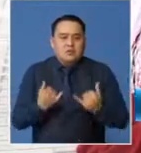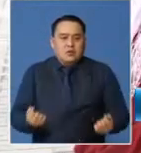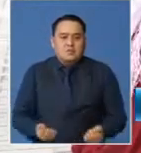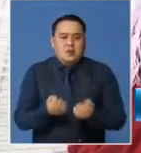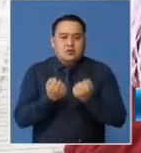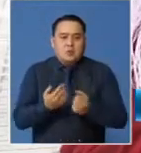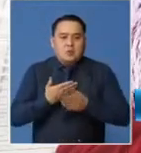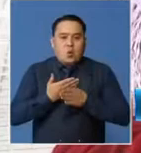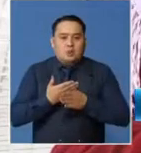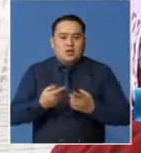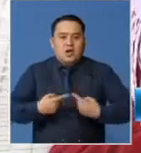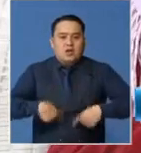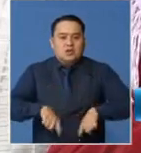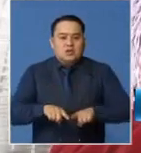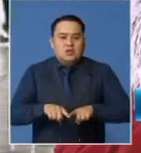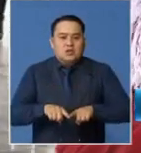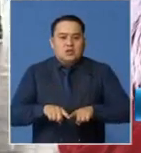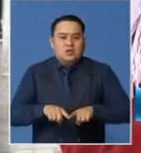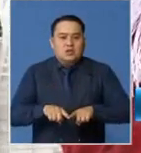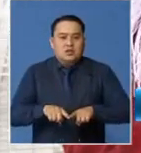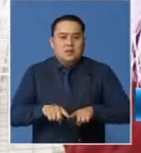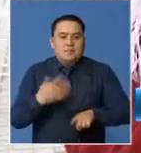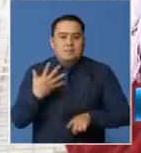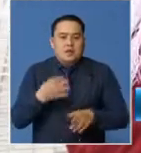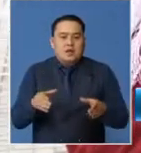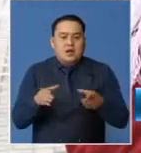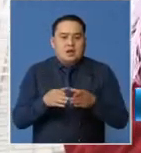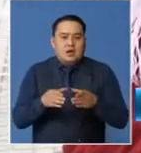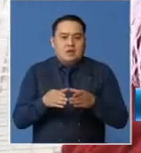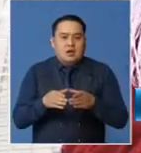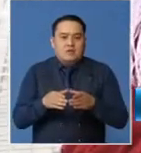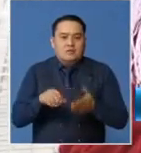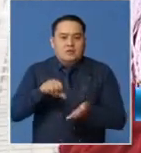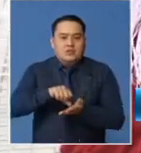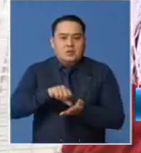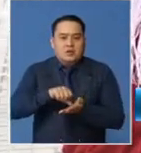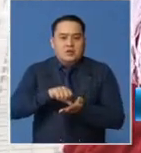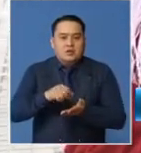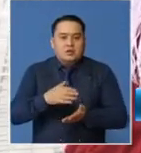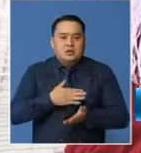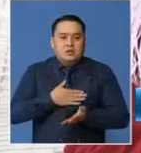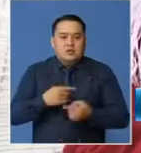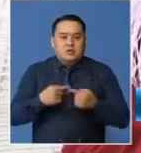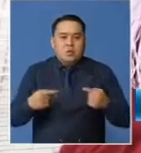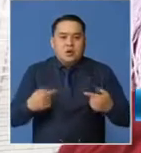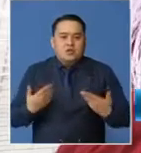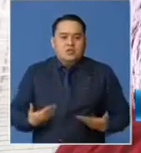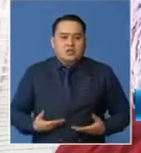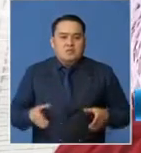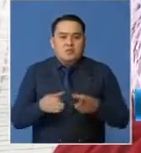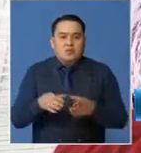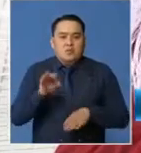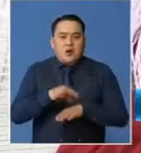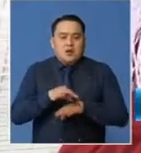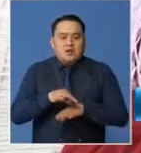поддержали волонтерские организации. Их 5 волонтерских организаций вышли. Сегодня с нами «Другая жизнь», фонд больных